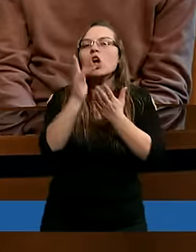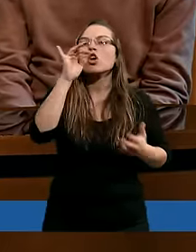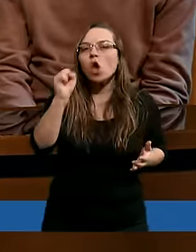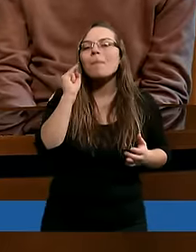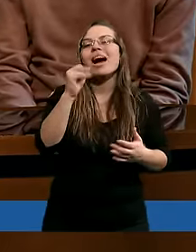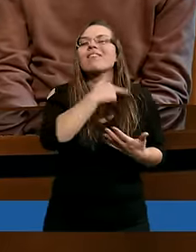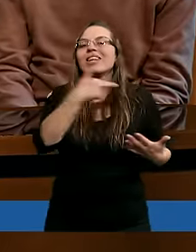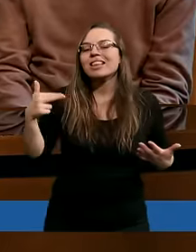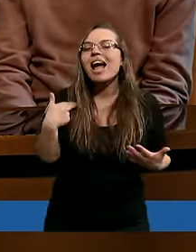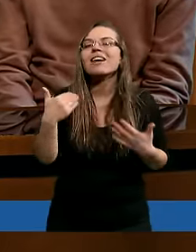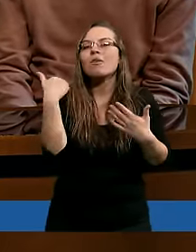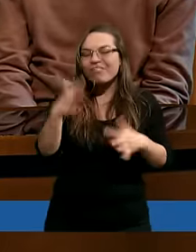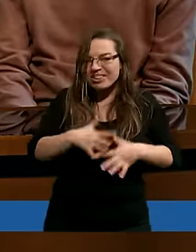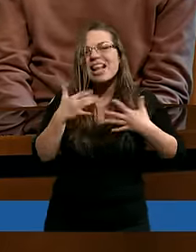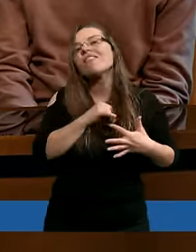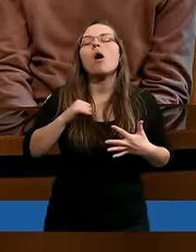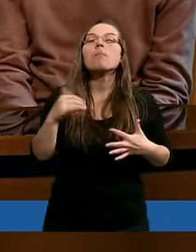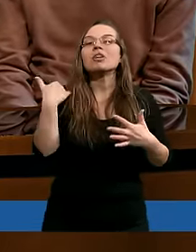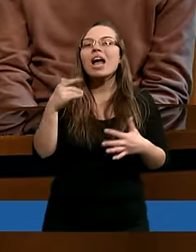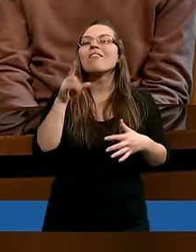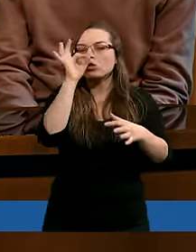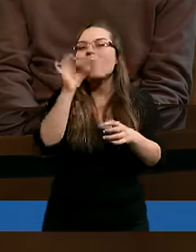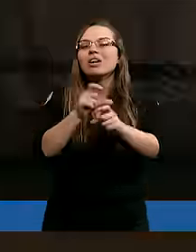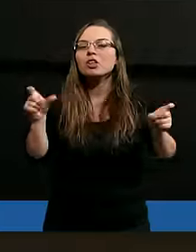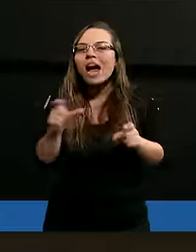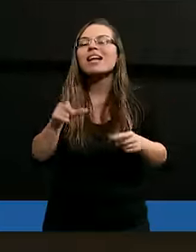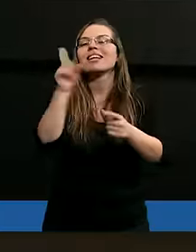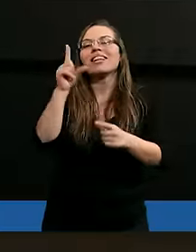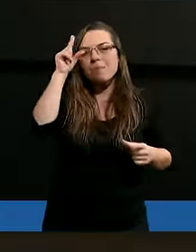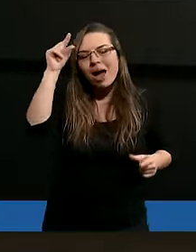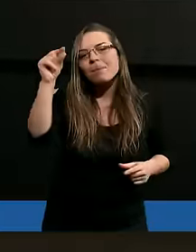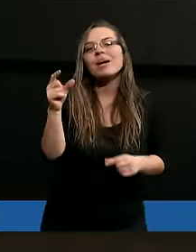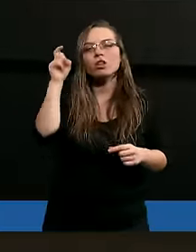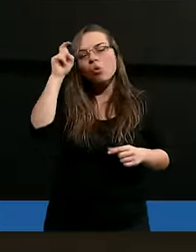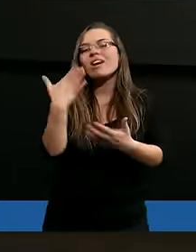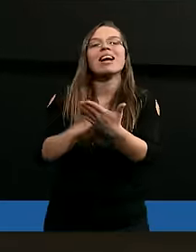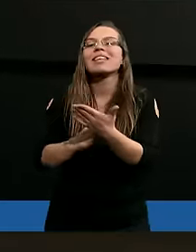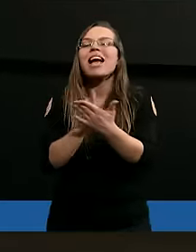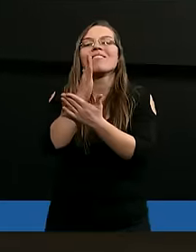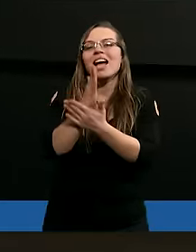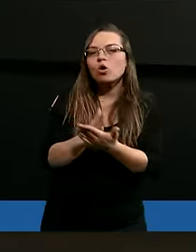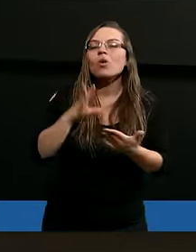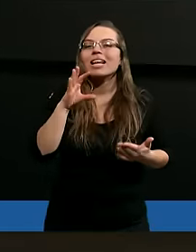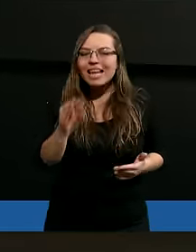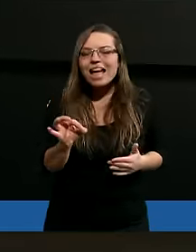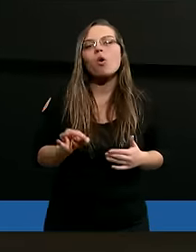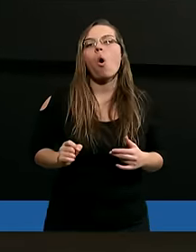i naszych, wydawałoby się, dobrych czasów. Z perspektywy człowieka niewierzącego,